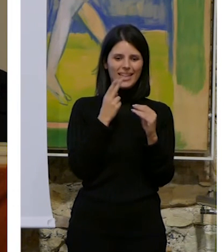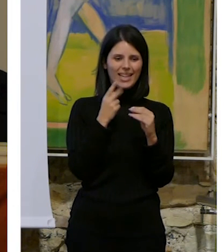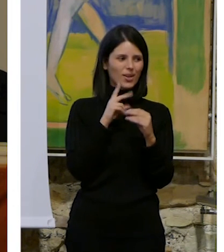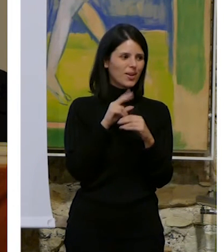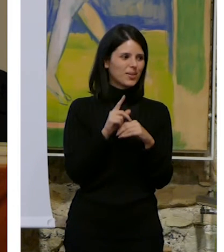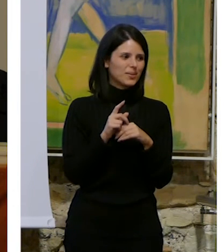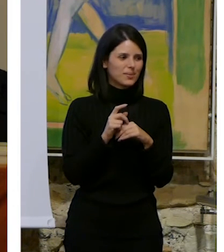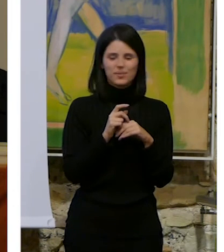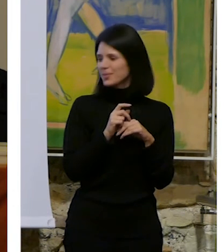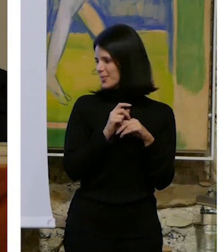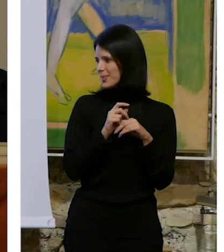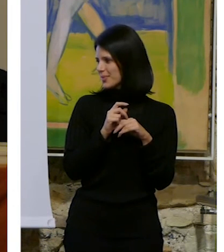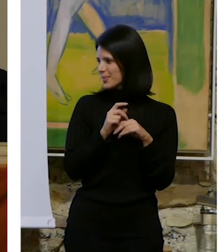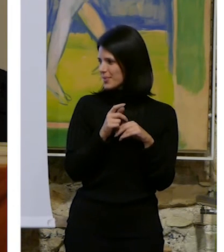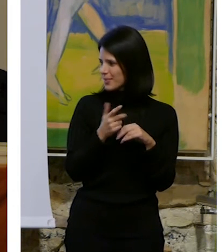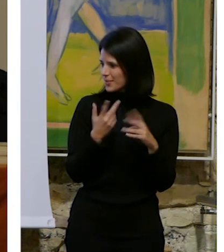Siamo